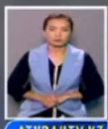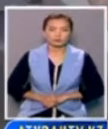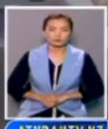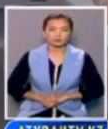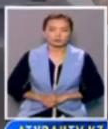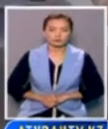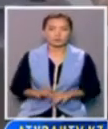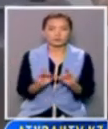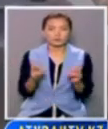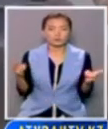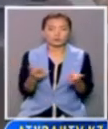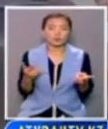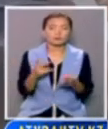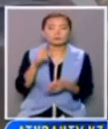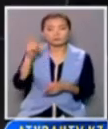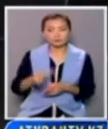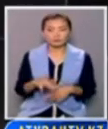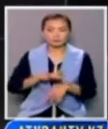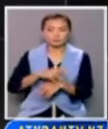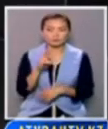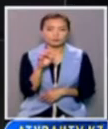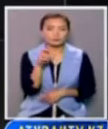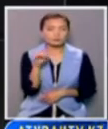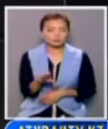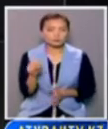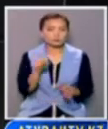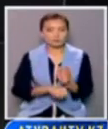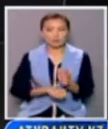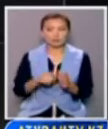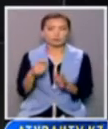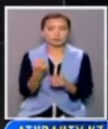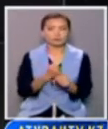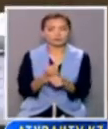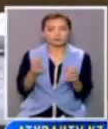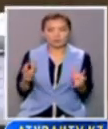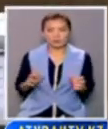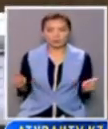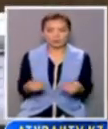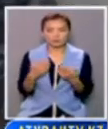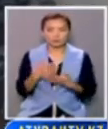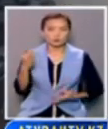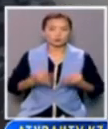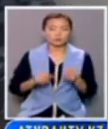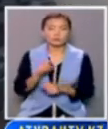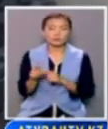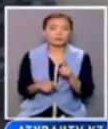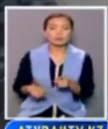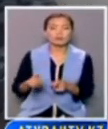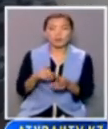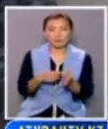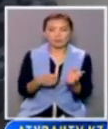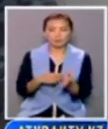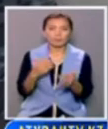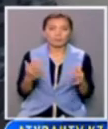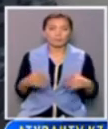стоит отметить что подозреваемый самбо и в совершенстве изучил статьи уголовного кодекса суде он задавал вопрос исследователи